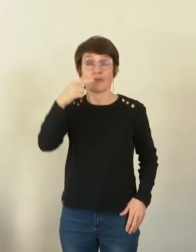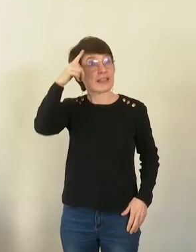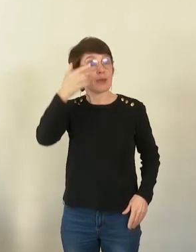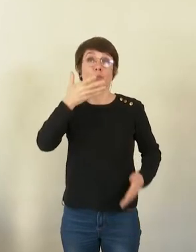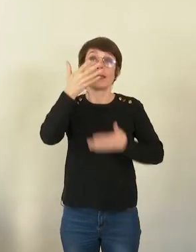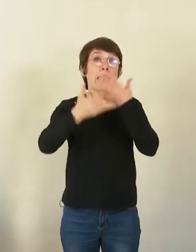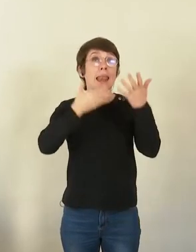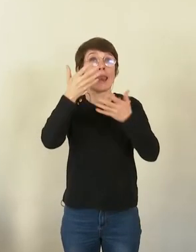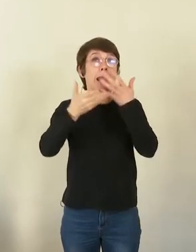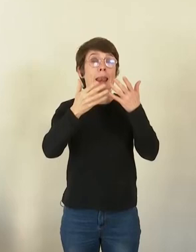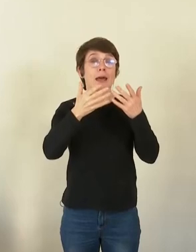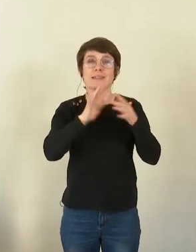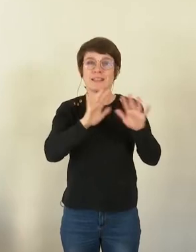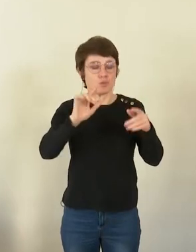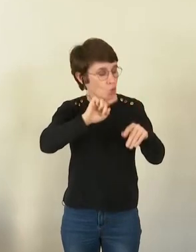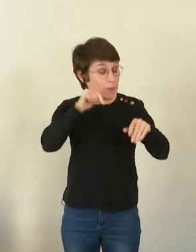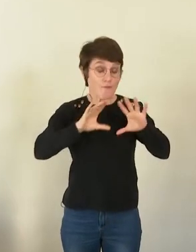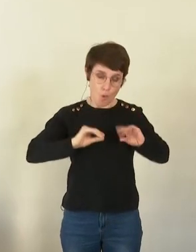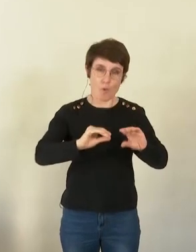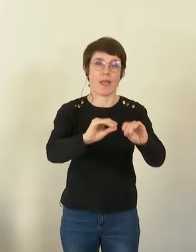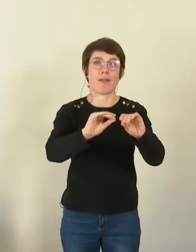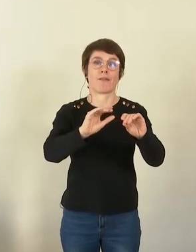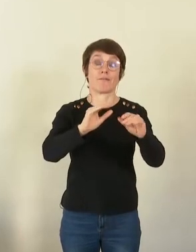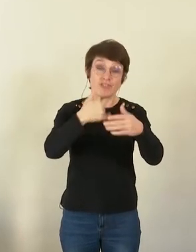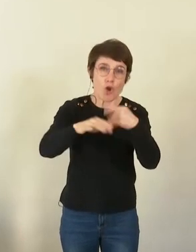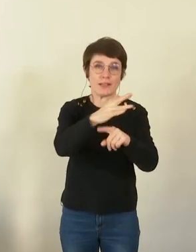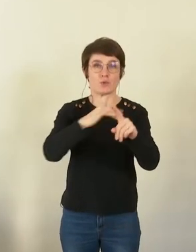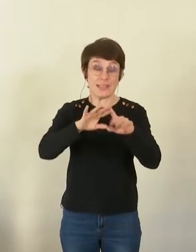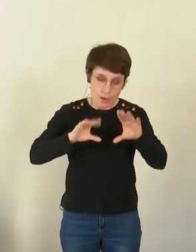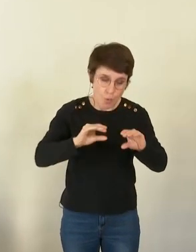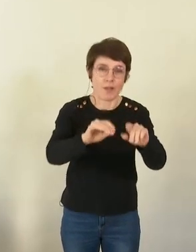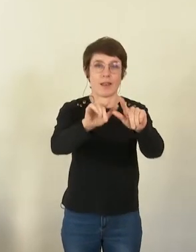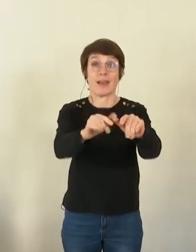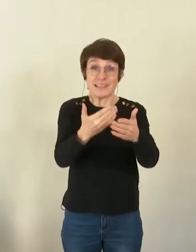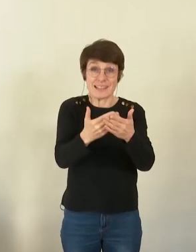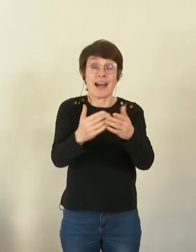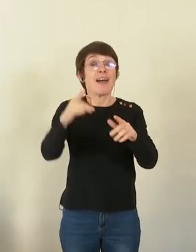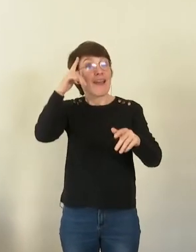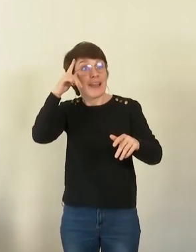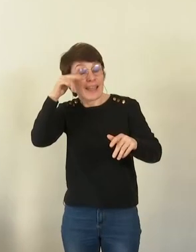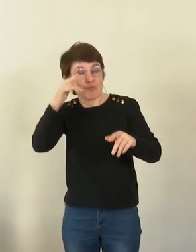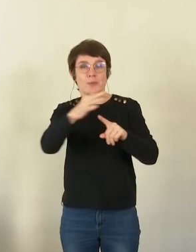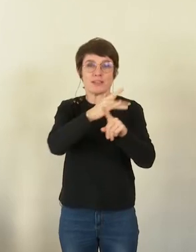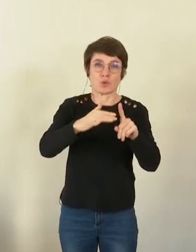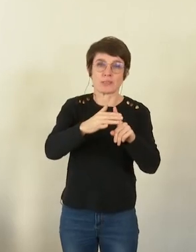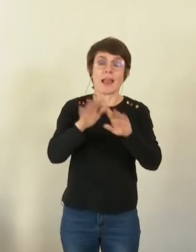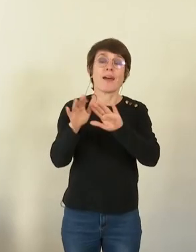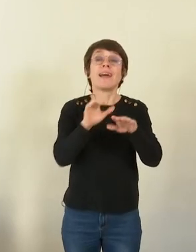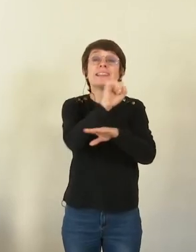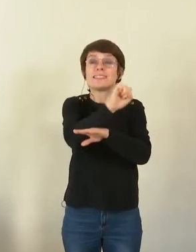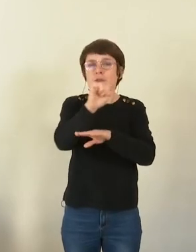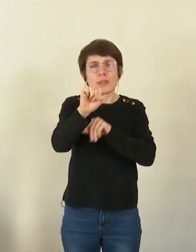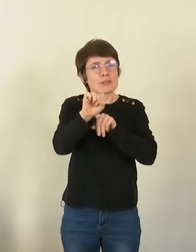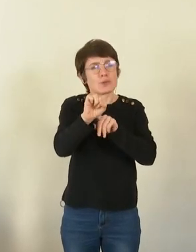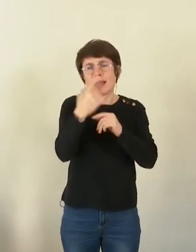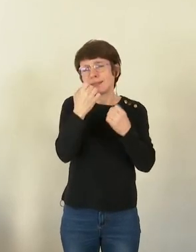doit prendre corps dans l'ensemble de la société c'est le sens de la République sociale la sécurité sociale constitue le pilier fondamental